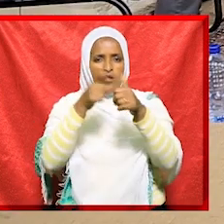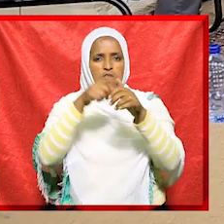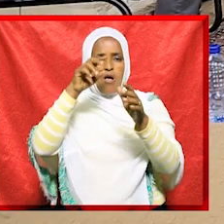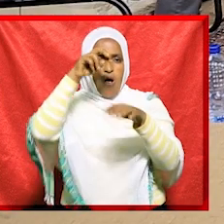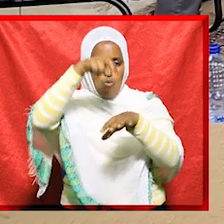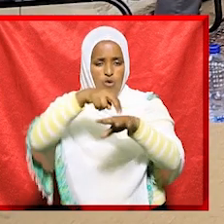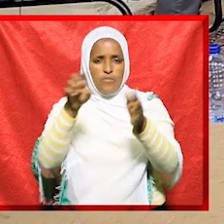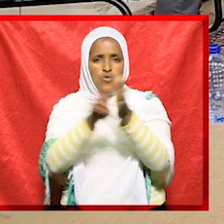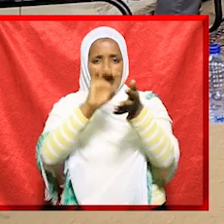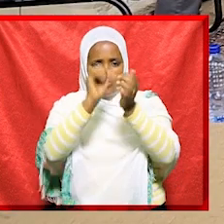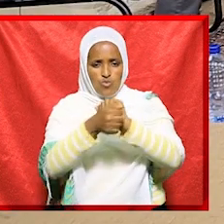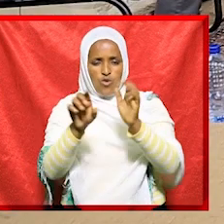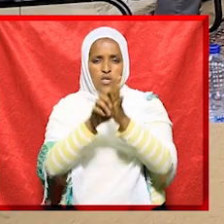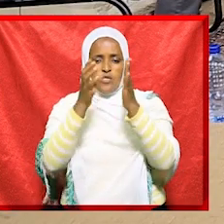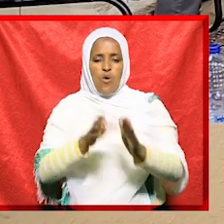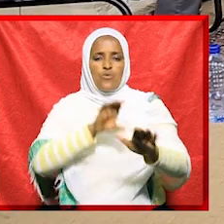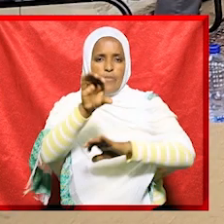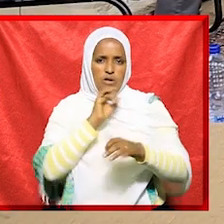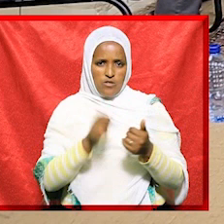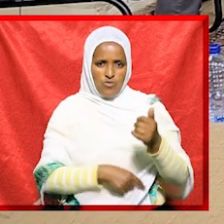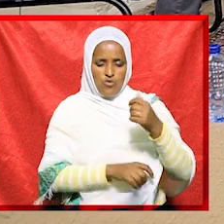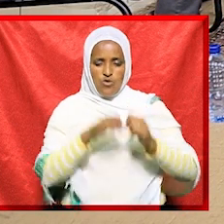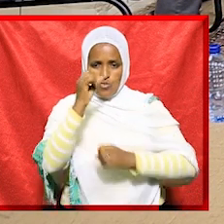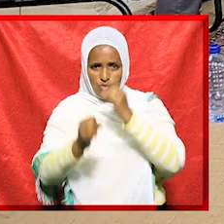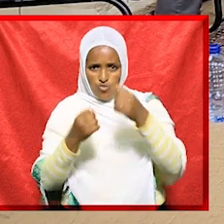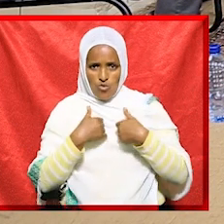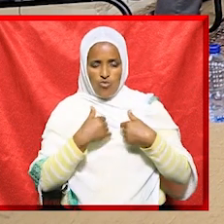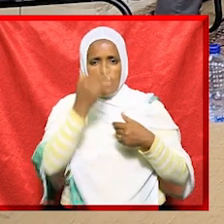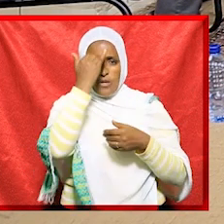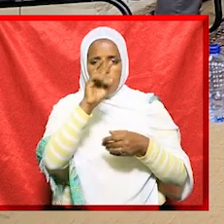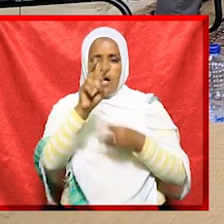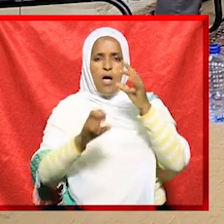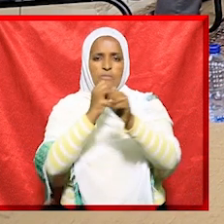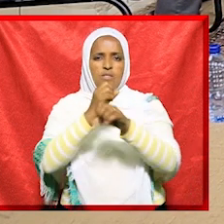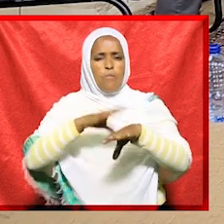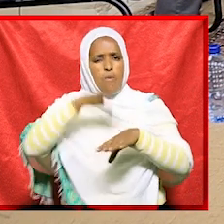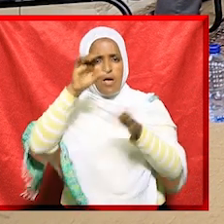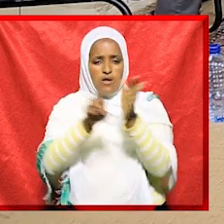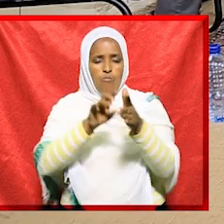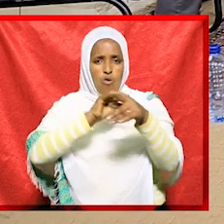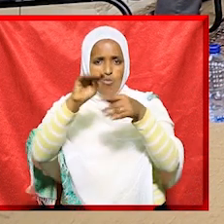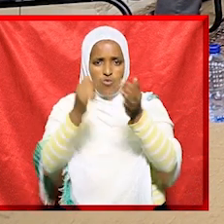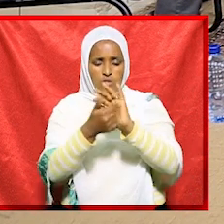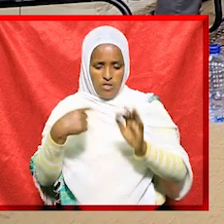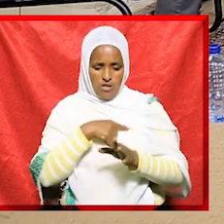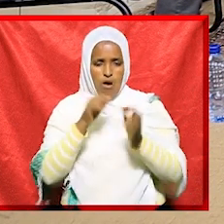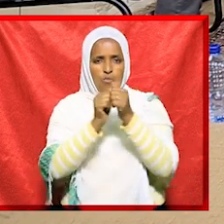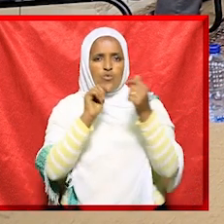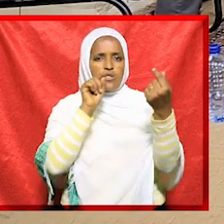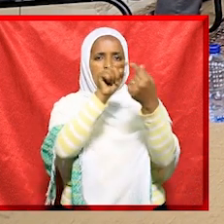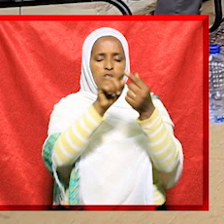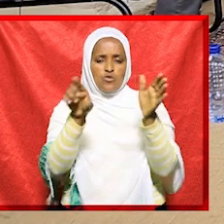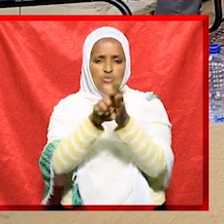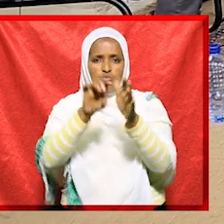አቋም ሕጉን አስቀይሮ ሕጋዊ ማድረግ ነው እየሮጡ ያሉት። ለምን? ከ20 ዓመት በላይ የሕግ ባለሙያ የሆነ ግብረ ሰዶም አሁንም ከኔ ጋር እየተገናኘ